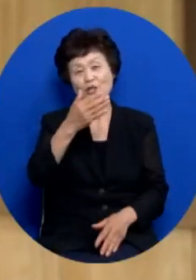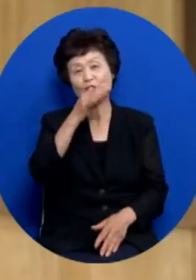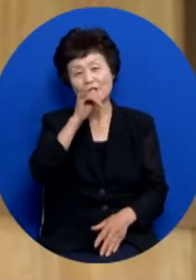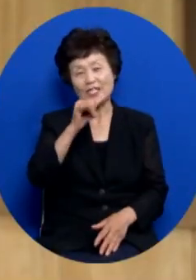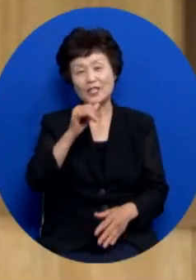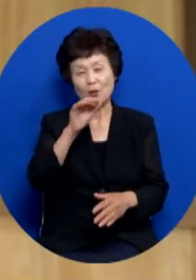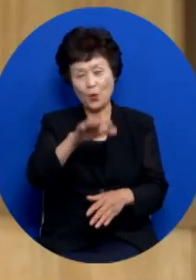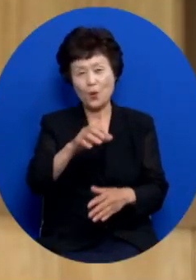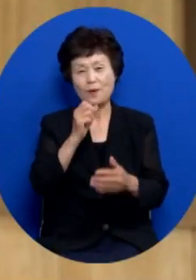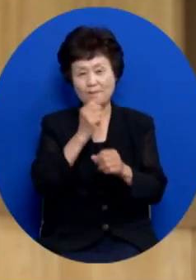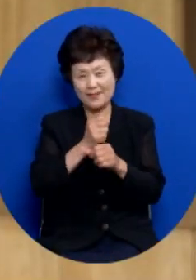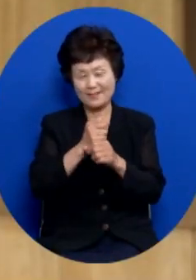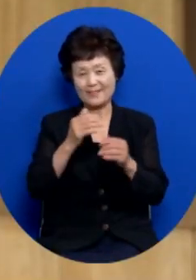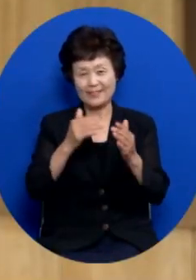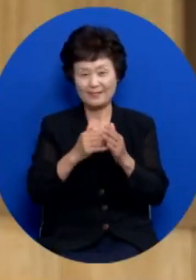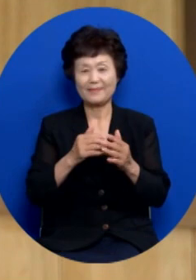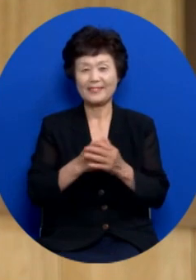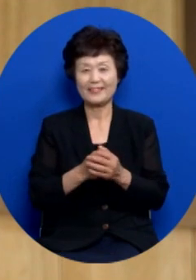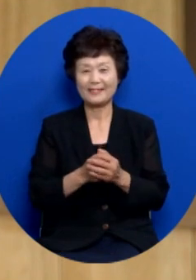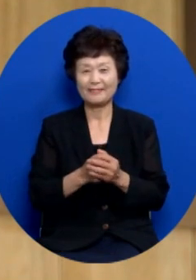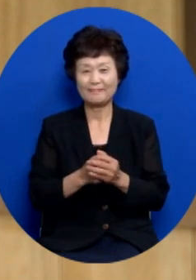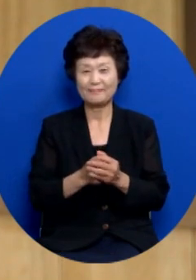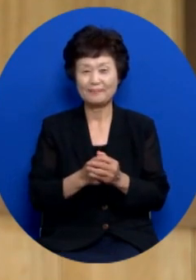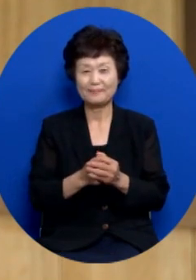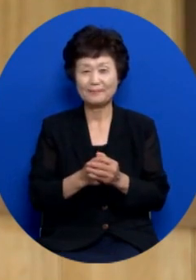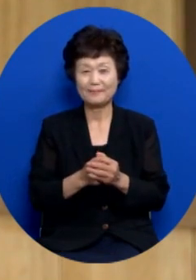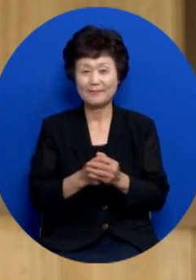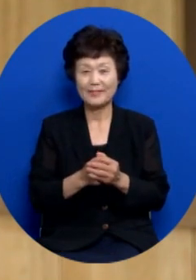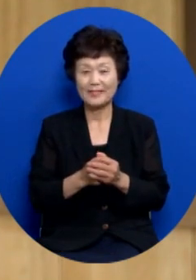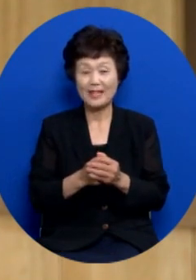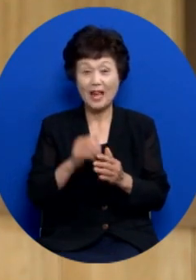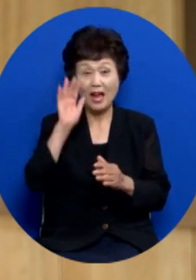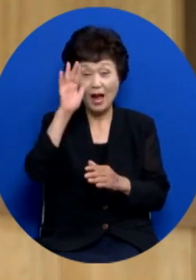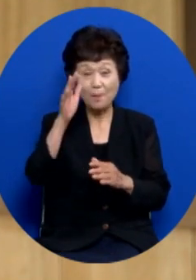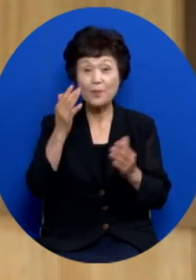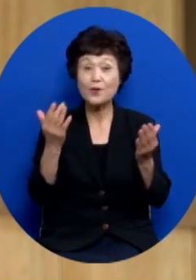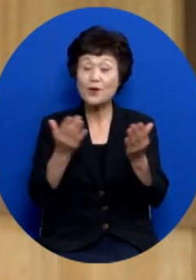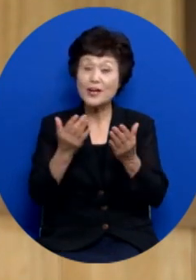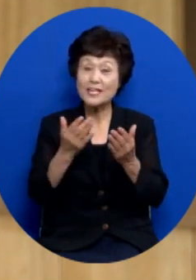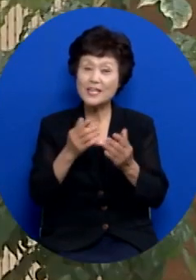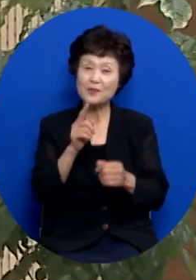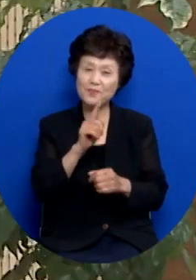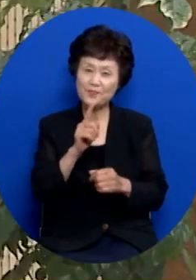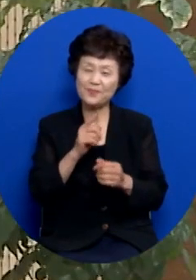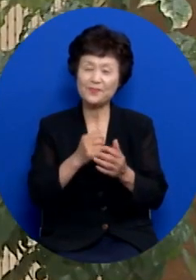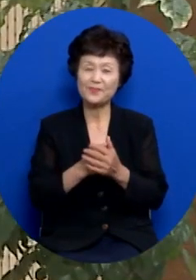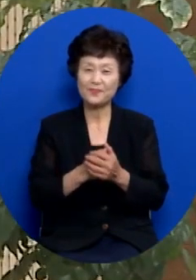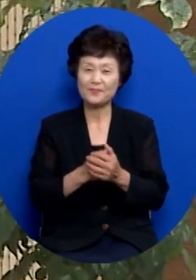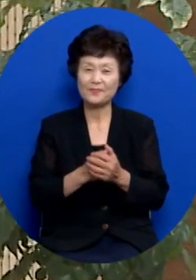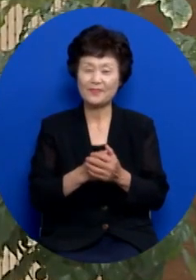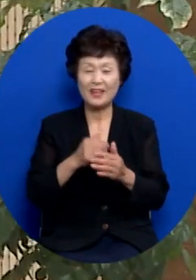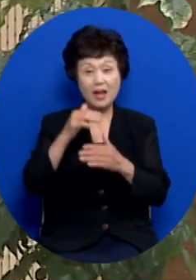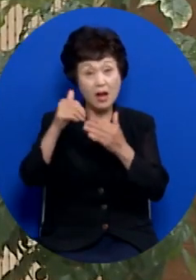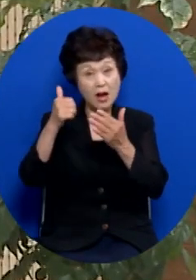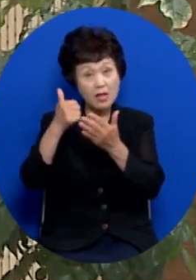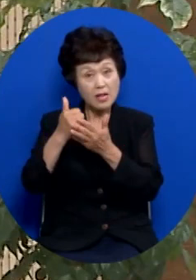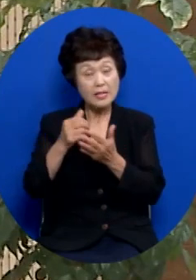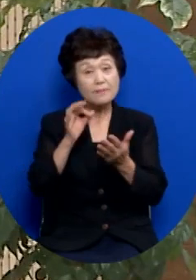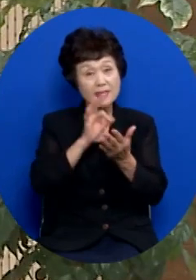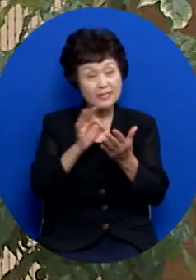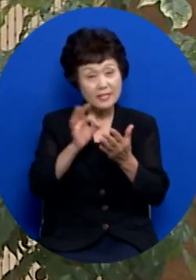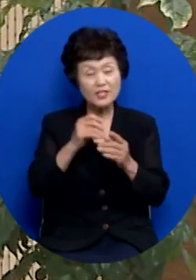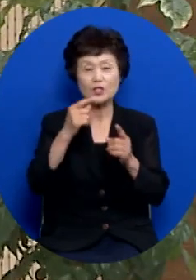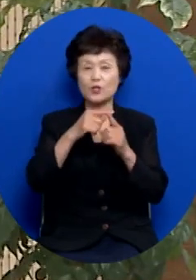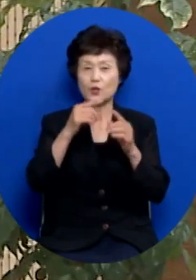만큼 사역을 향한 포부도 크시겠습니다. 펼쳐나갈 사역도 함께 소개해 주세요. 하나님이 서시는